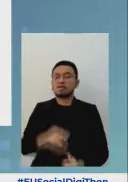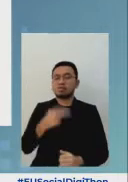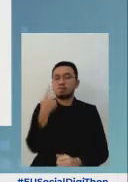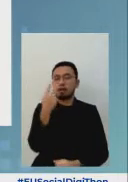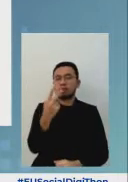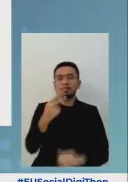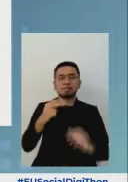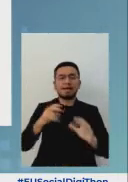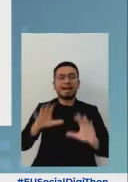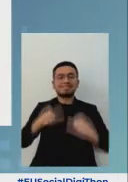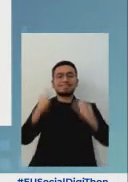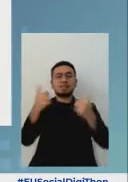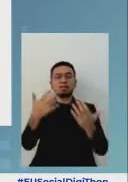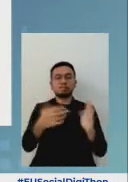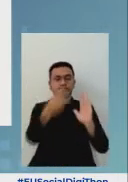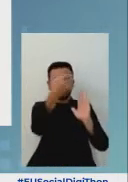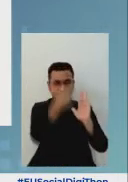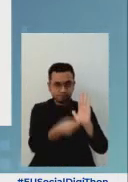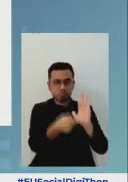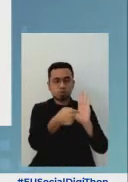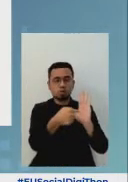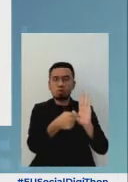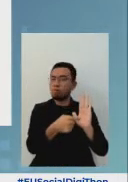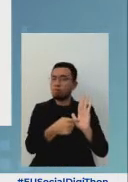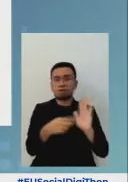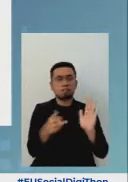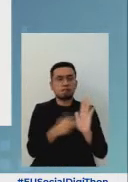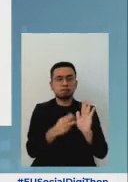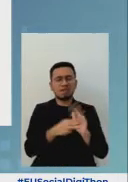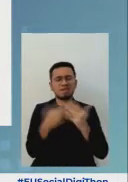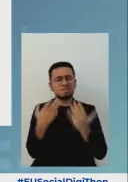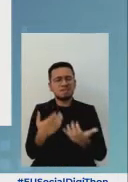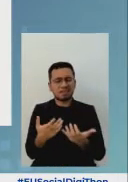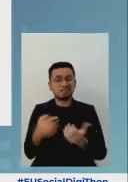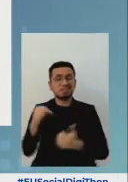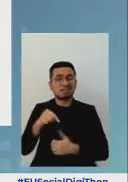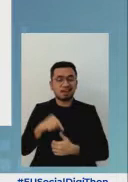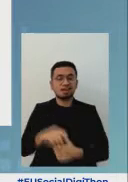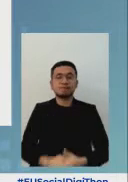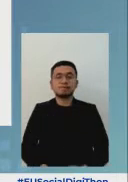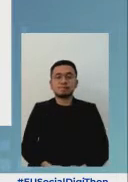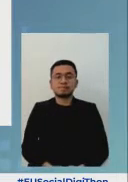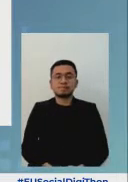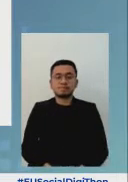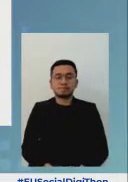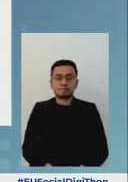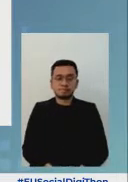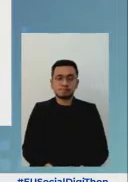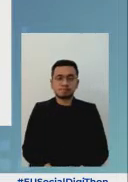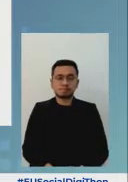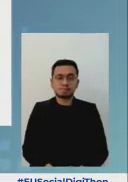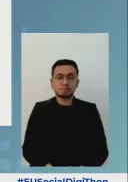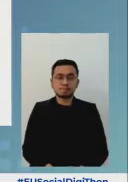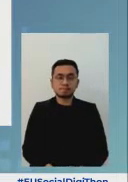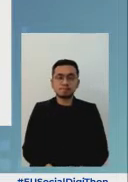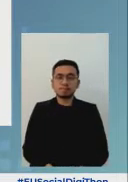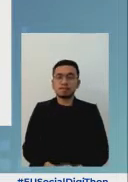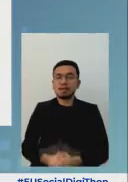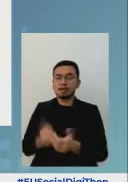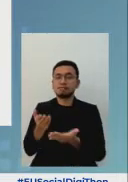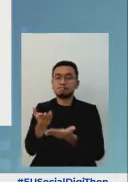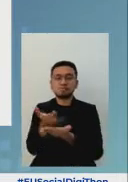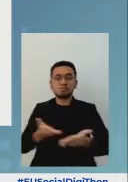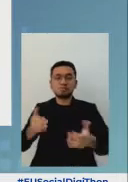betapa kritisnya permasalahan yang kita hadapi saat ini. Dan kita juga harus mengingat pandemi ini mungkin masih berlanjut.